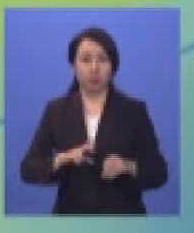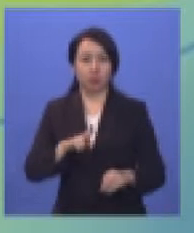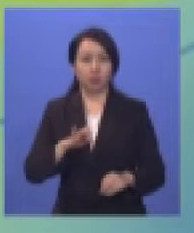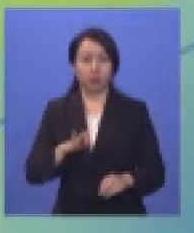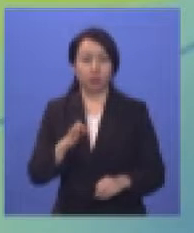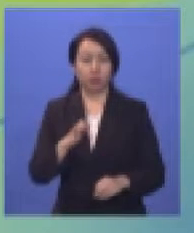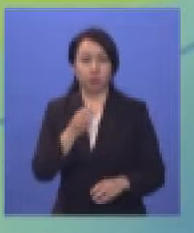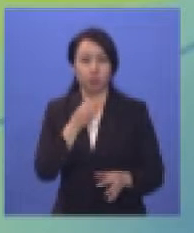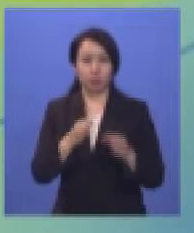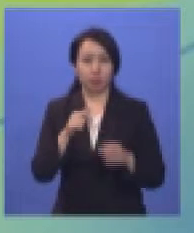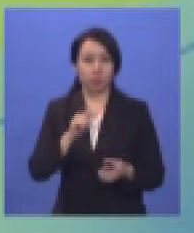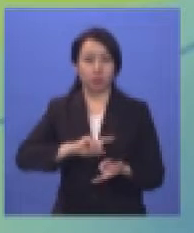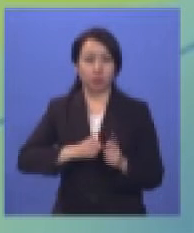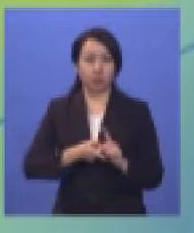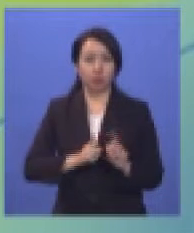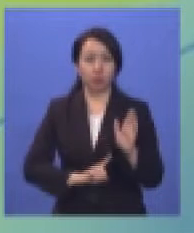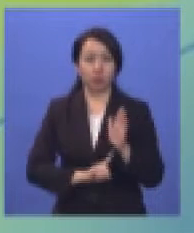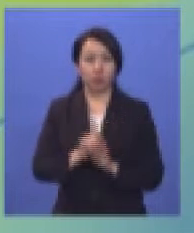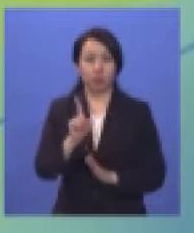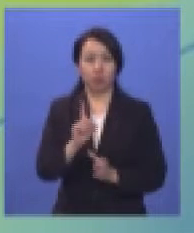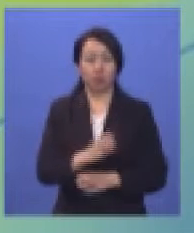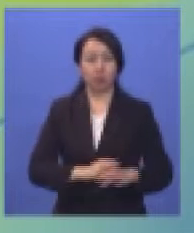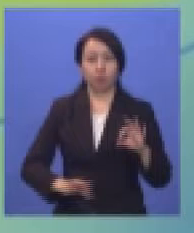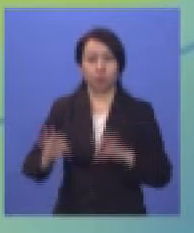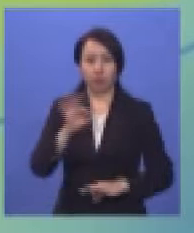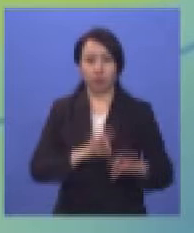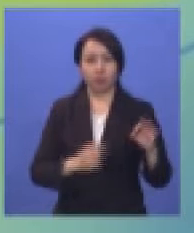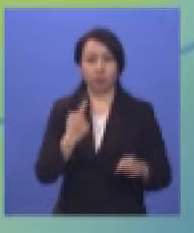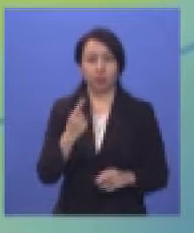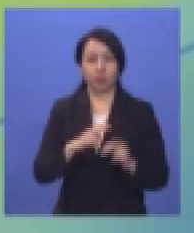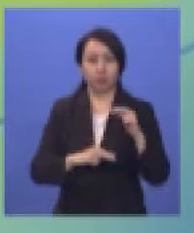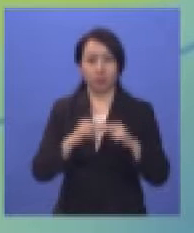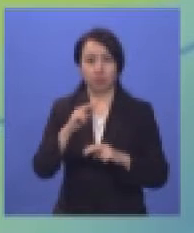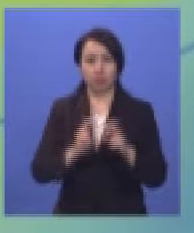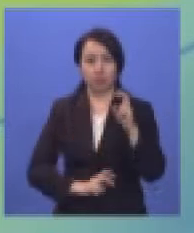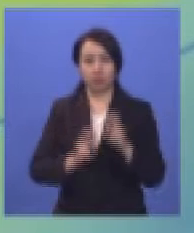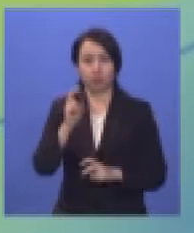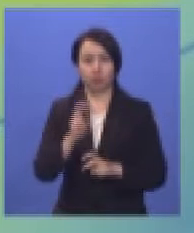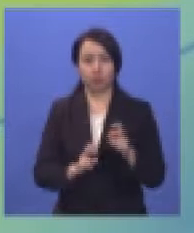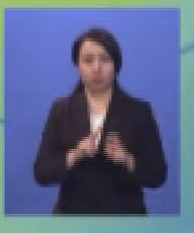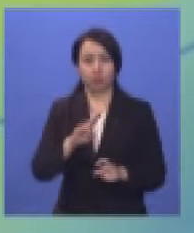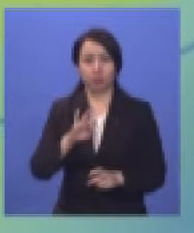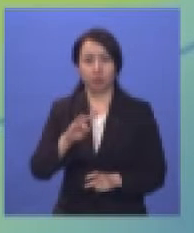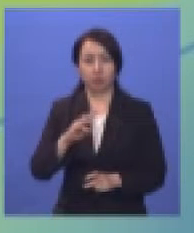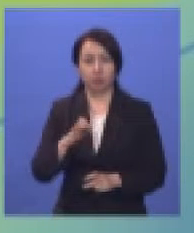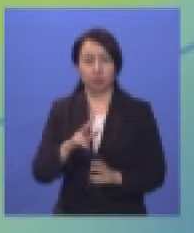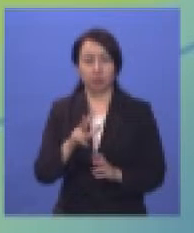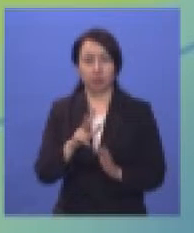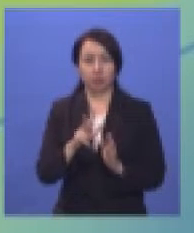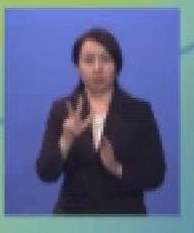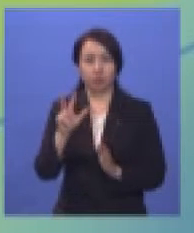льном, рапсом и подсолнечником. Для их переработки запущен ряд крупных проектов. Один из них – строительство завода по